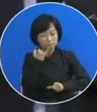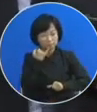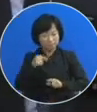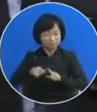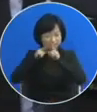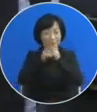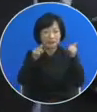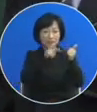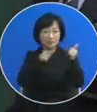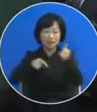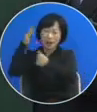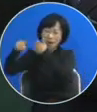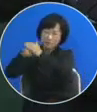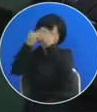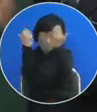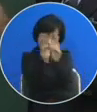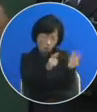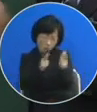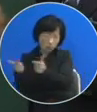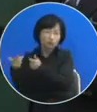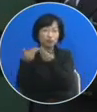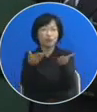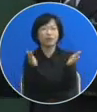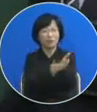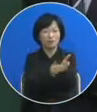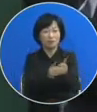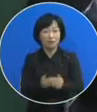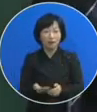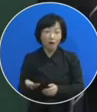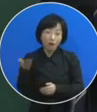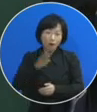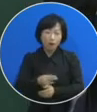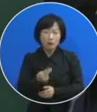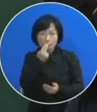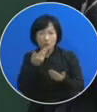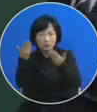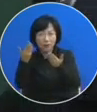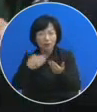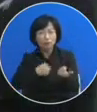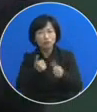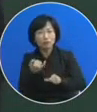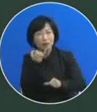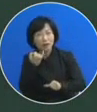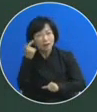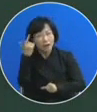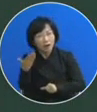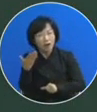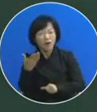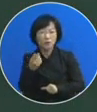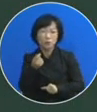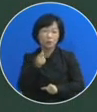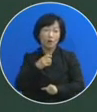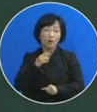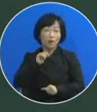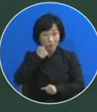God gave them everything. 근데 우리가 사실 생명권을 얻으면 어렵습니다. But in one sense, it's very difficult to say to stake your life. 그